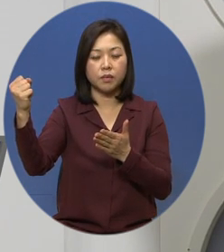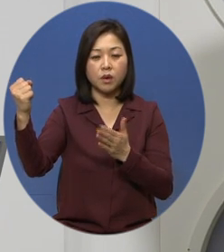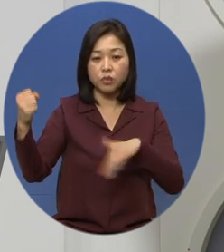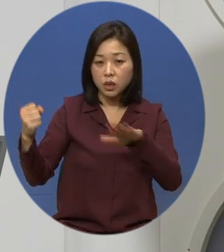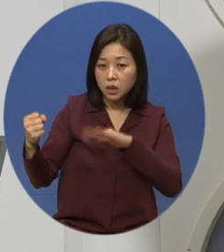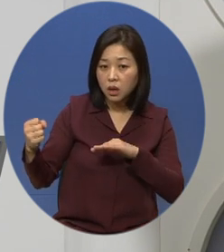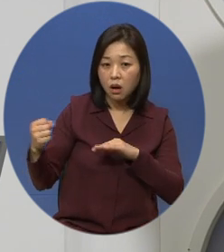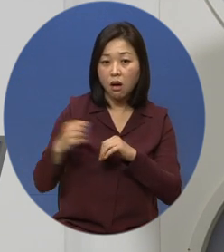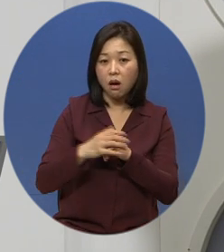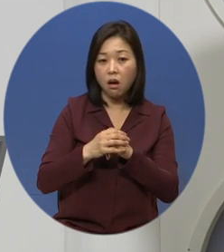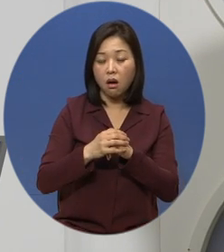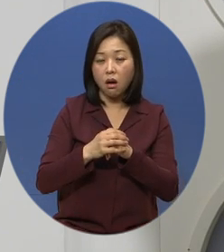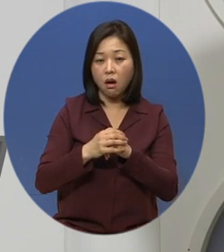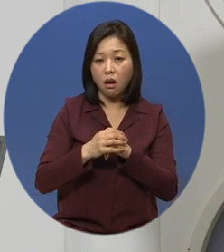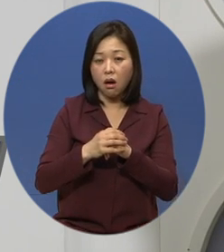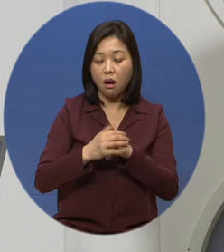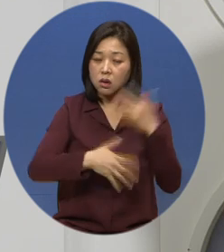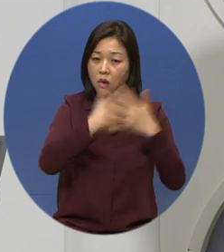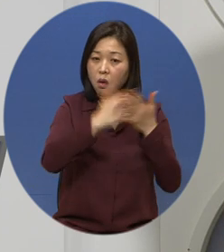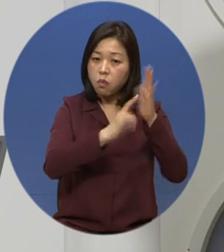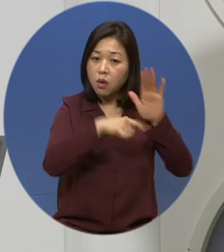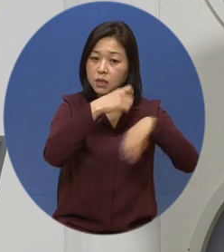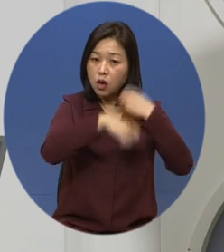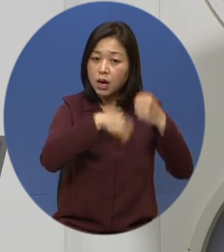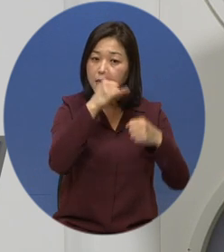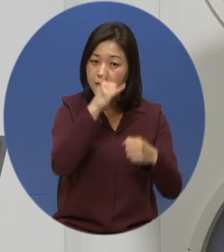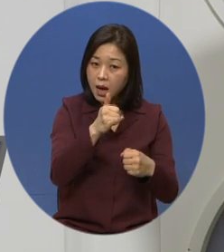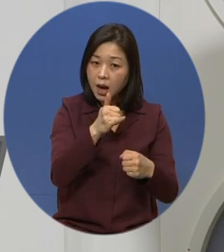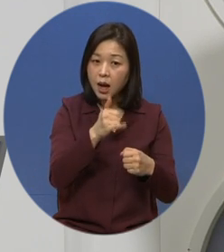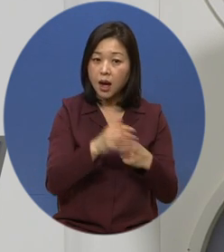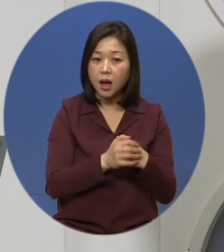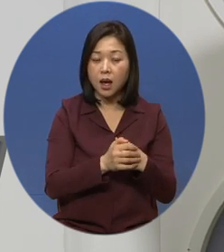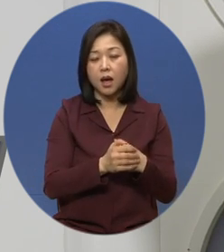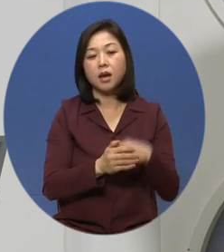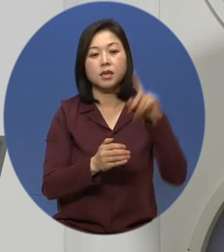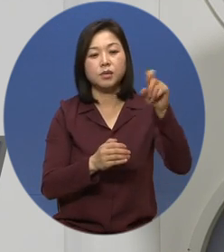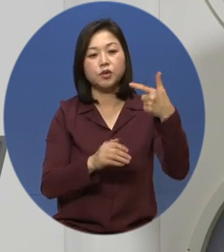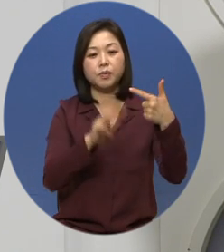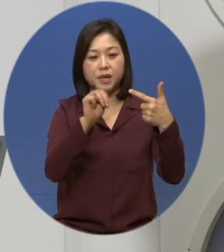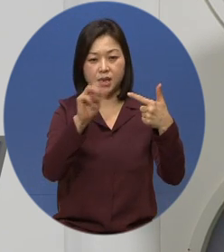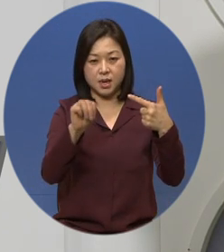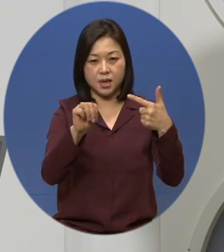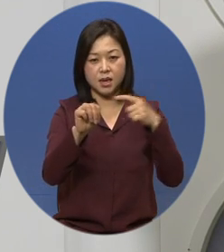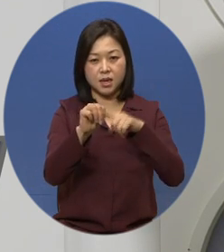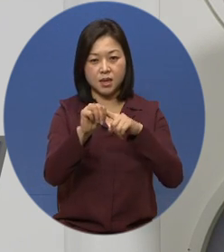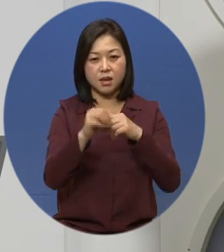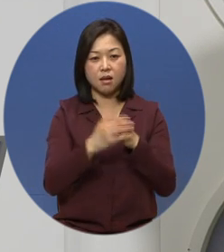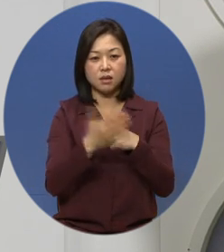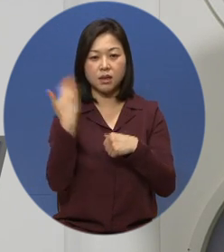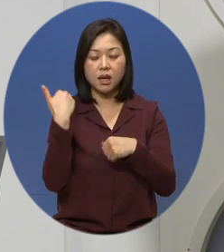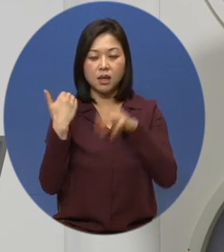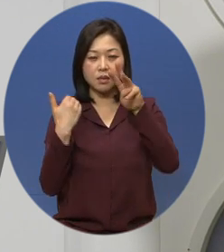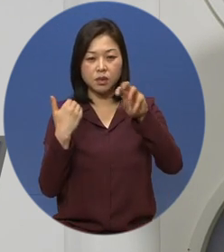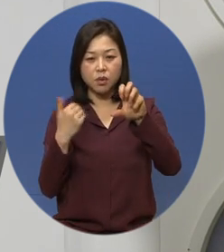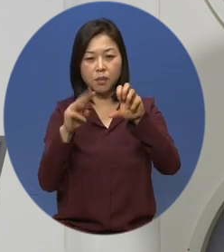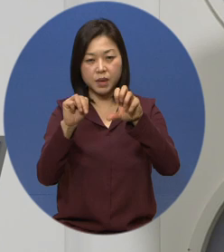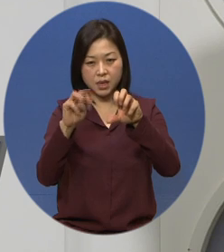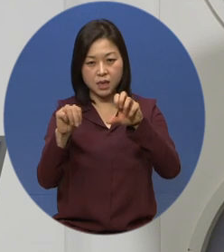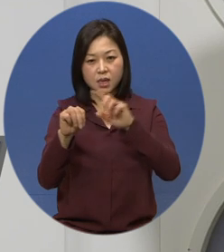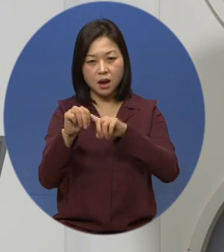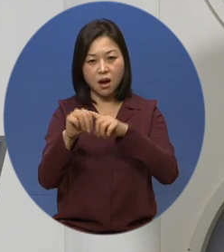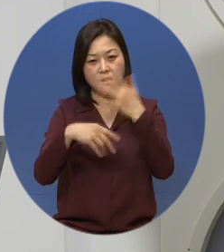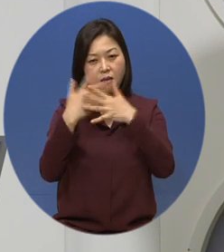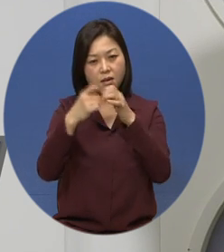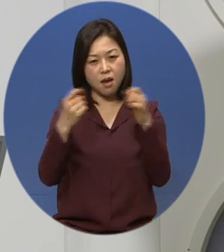어 상영할 자유가 있다 어 16 미디어 그 돼요 그 당시에는 35미리 영화가 그 응용 하지만